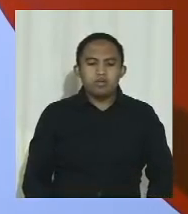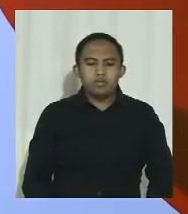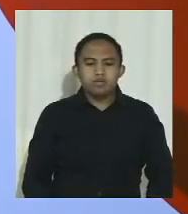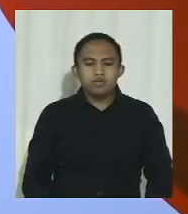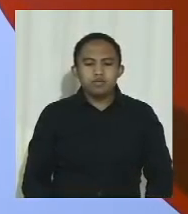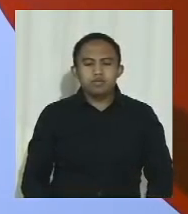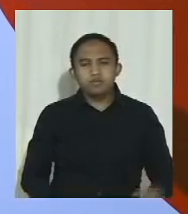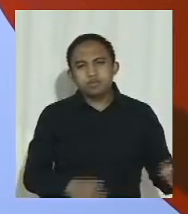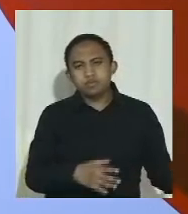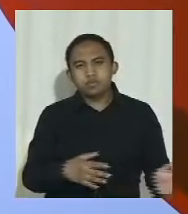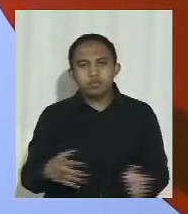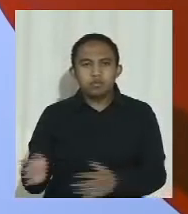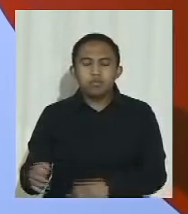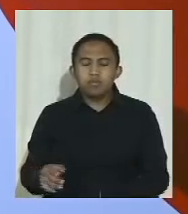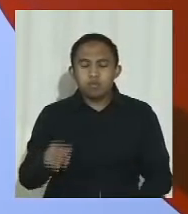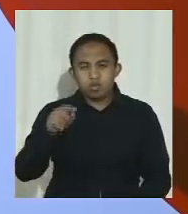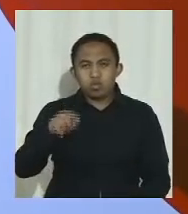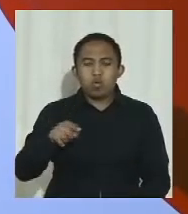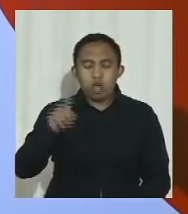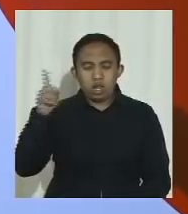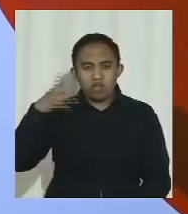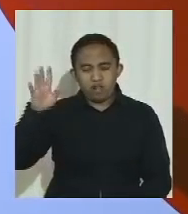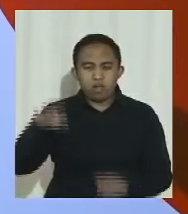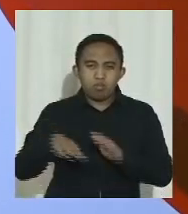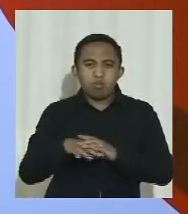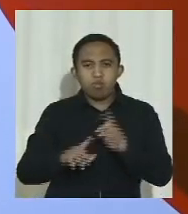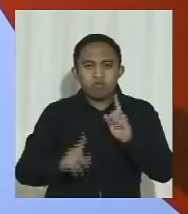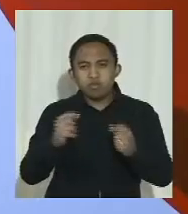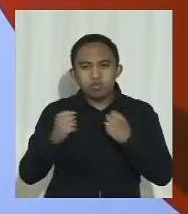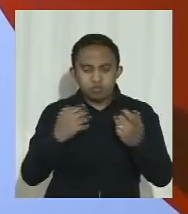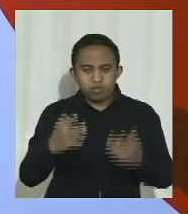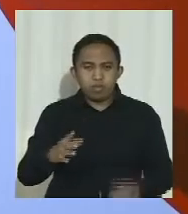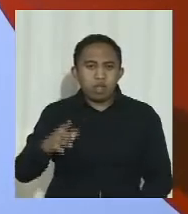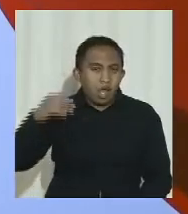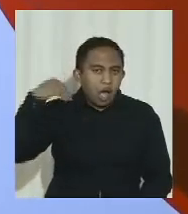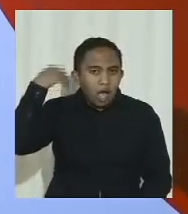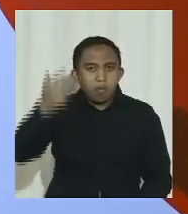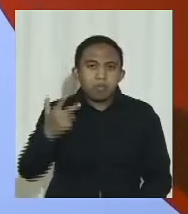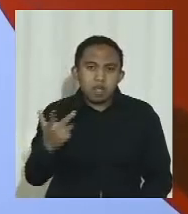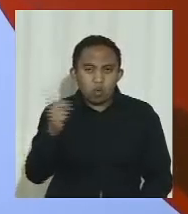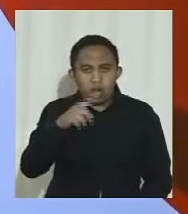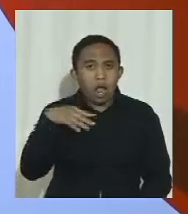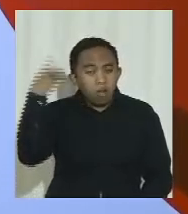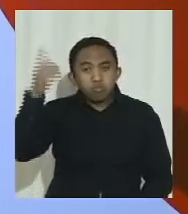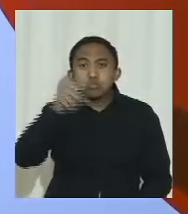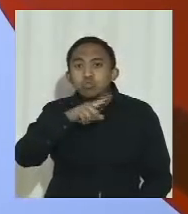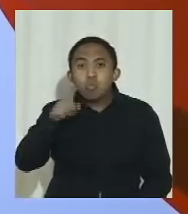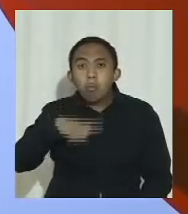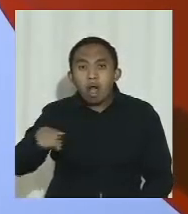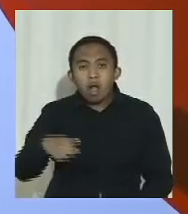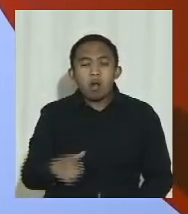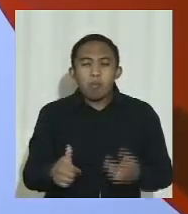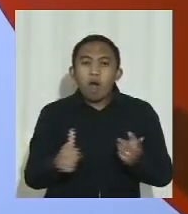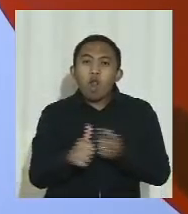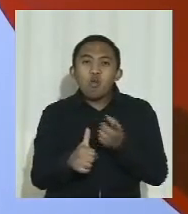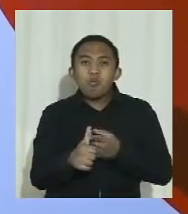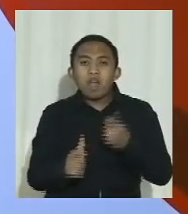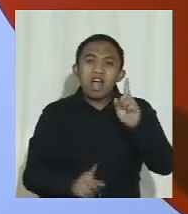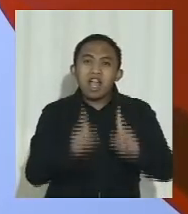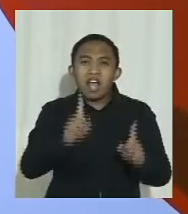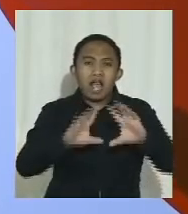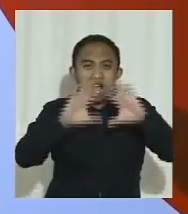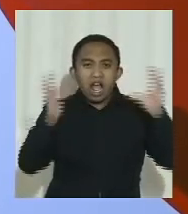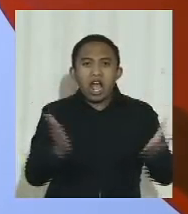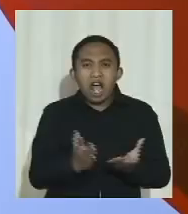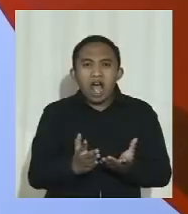Any ivelany kosa amin'izay maresaka ara-panatanjahantena izay afaka 3 andro izany hoe amin'ny zoma ho avy izao no hanomboka ny fiadiana ny tompon-dakan'ny